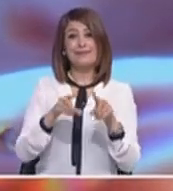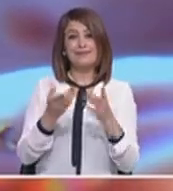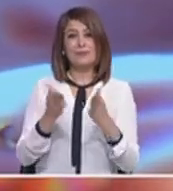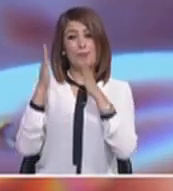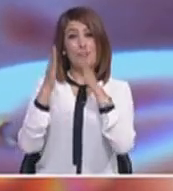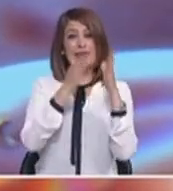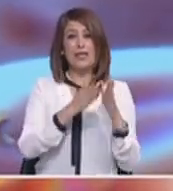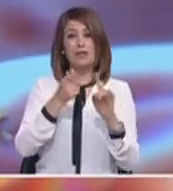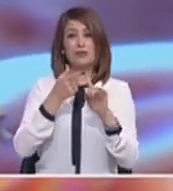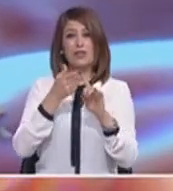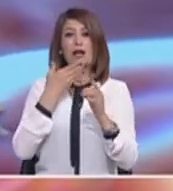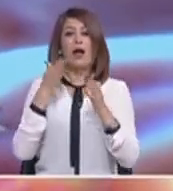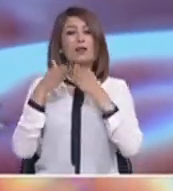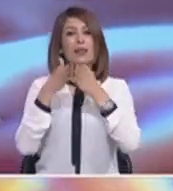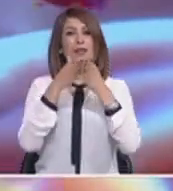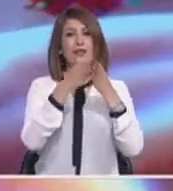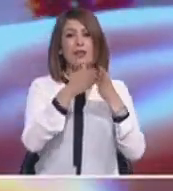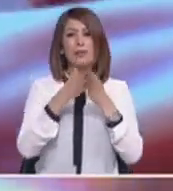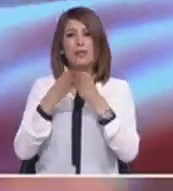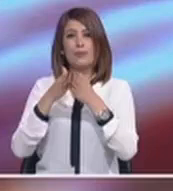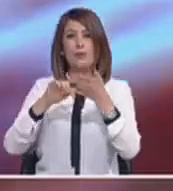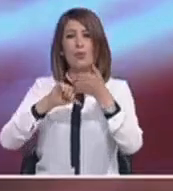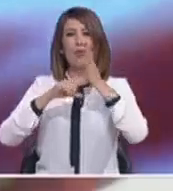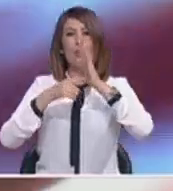الوقت حتى بالنسبه